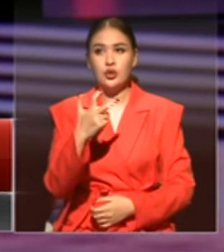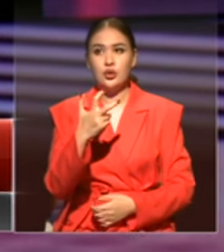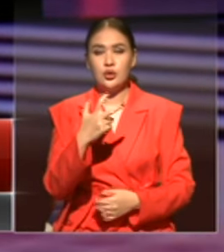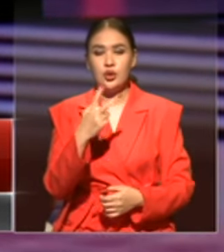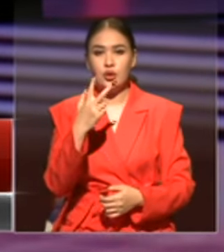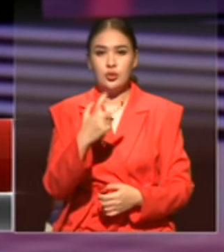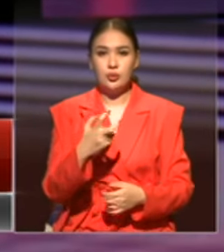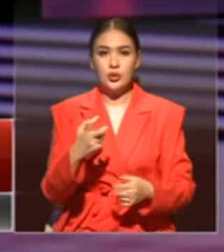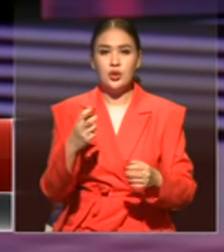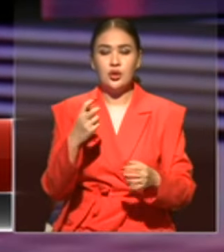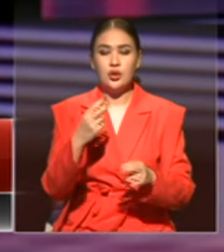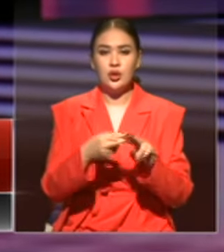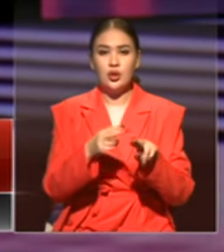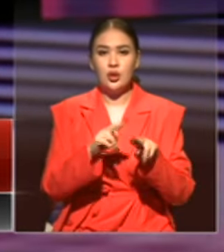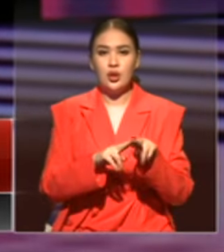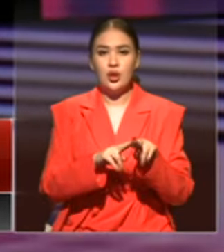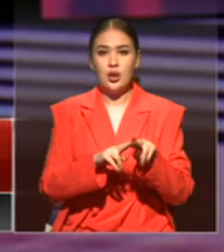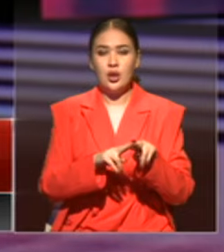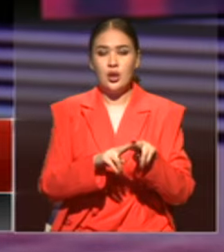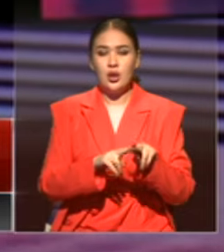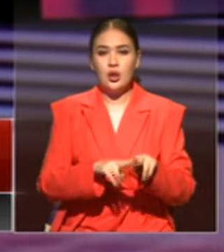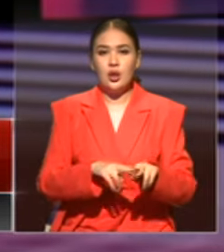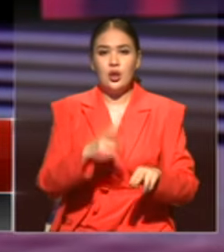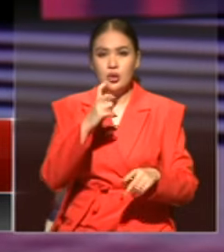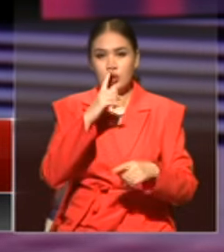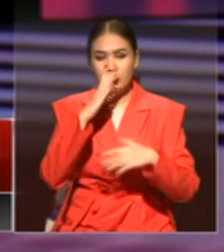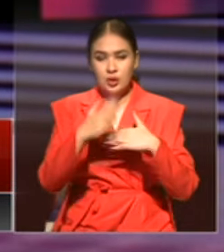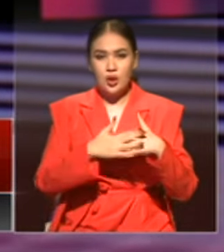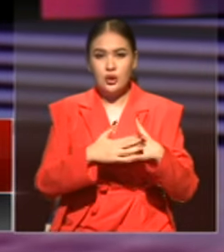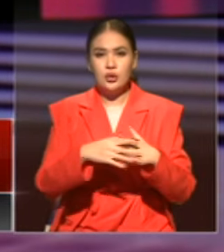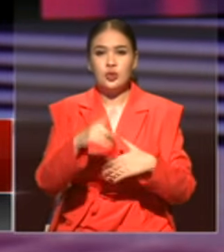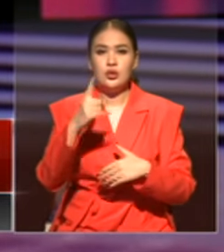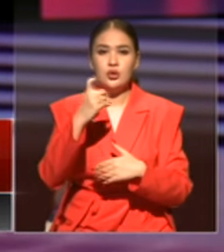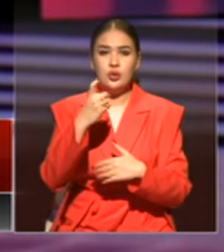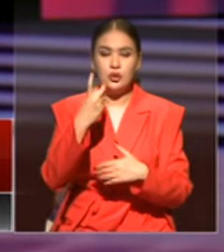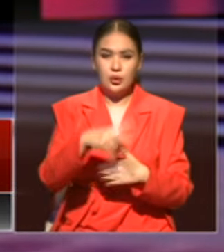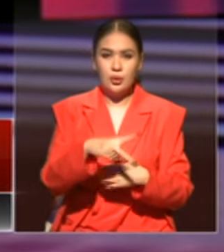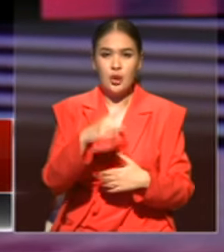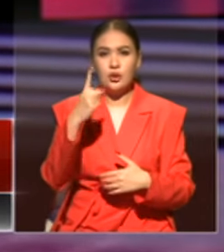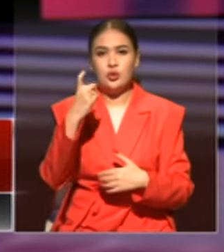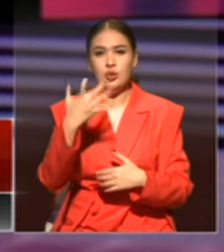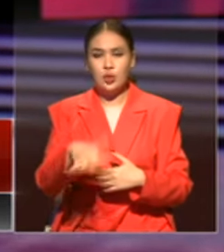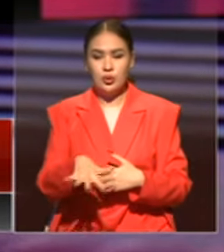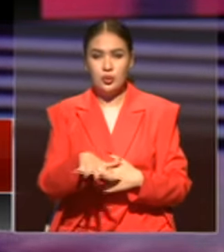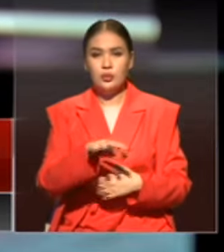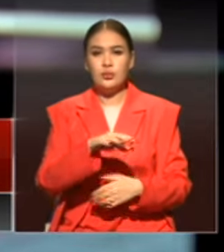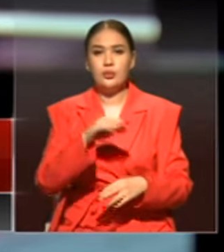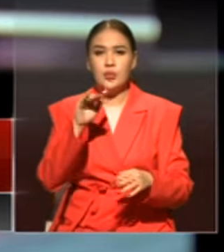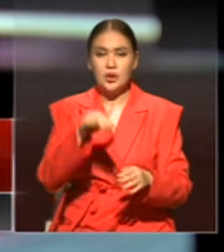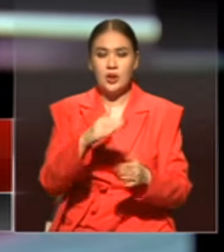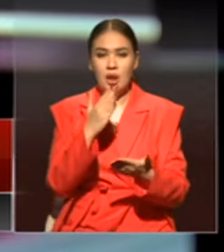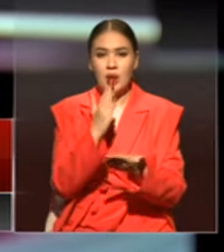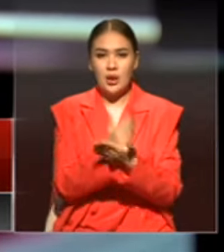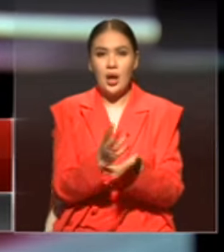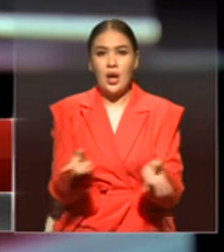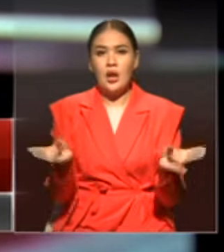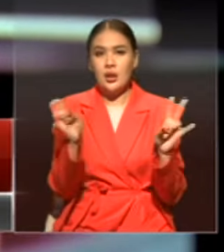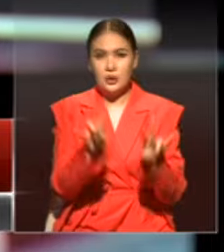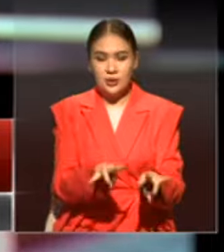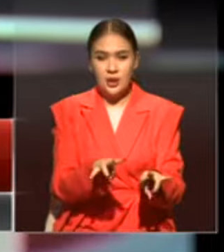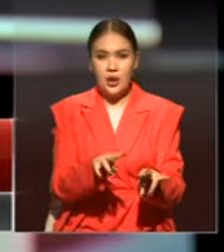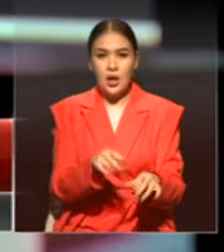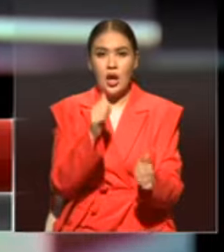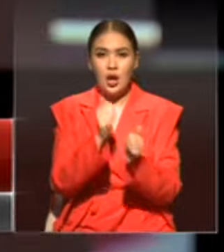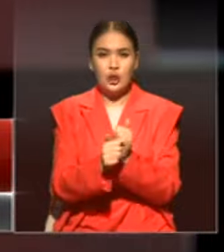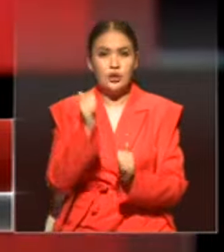полигон бар екен Қазақстан бойынша. Сол жерде 120-да тері 150 миллиондай қатты қалдықтар жиналып тұр. Енді ол жыл сайын